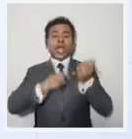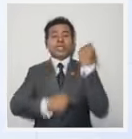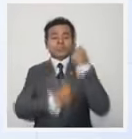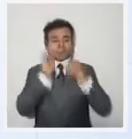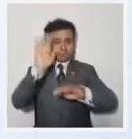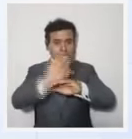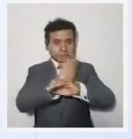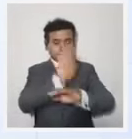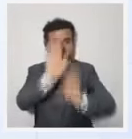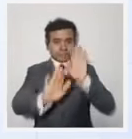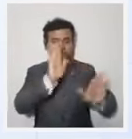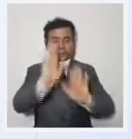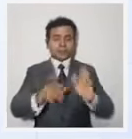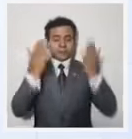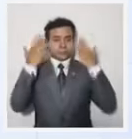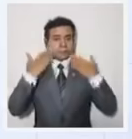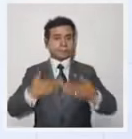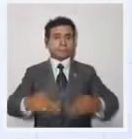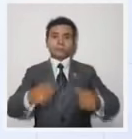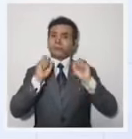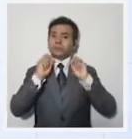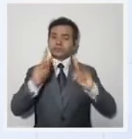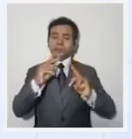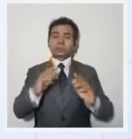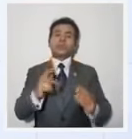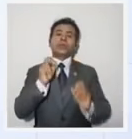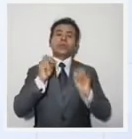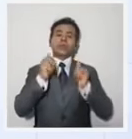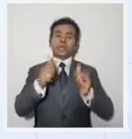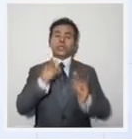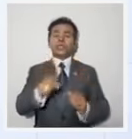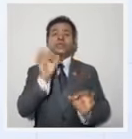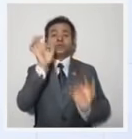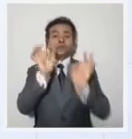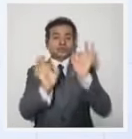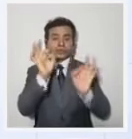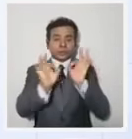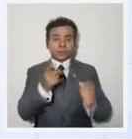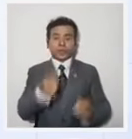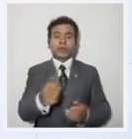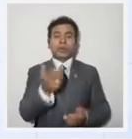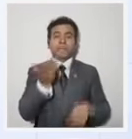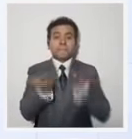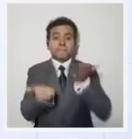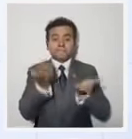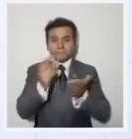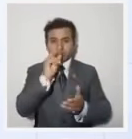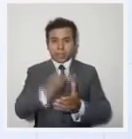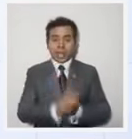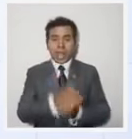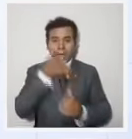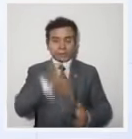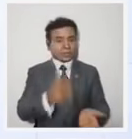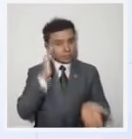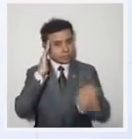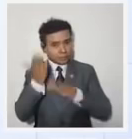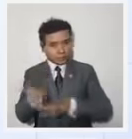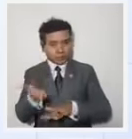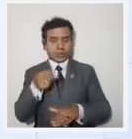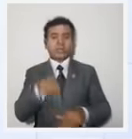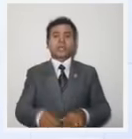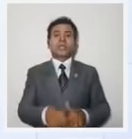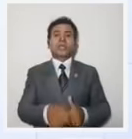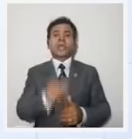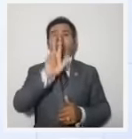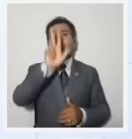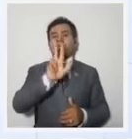সেটা হলো আমাদের শনাক্ত বিবেচনায় সুস্থতার হার এবং সমাপ্ত ঘটনায় সুস্থতার হার, এই তথ্যটা